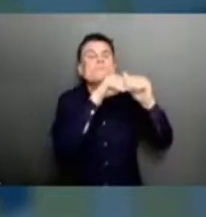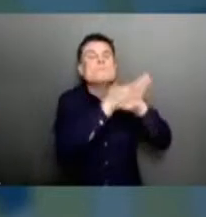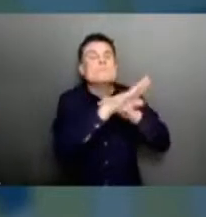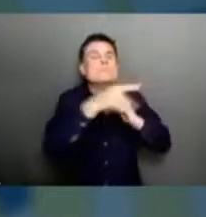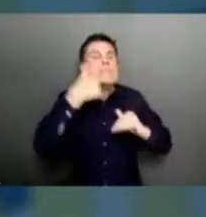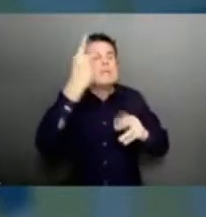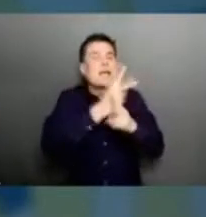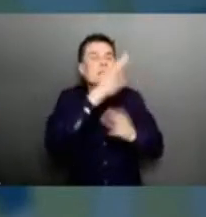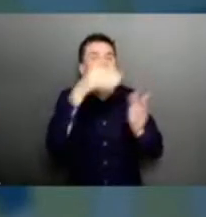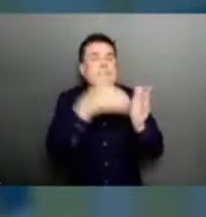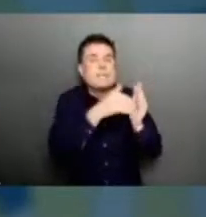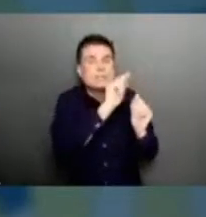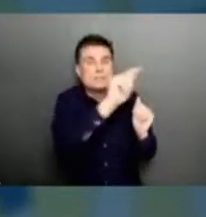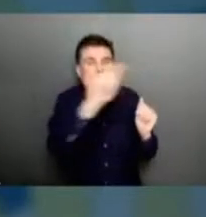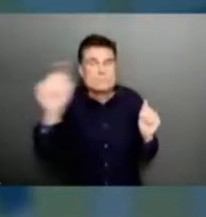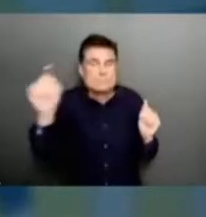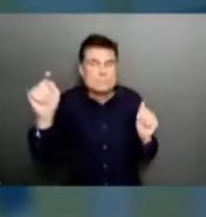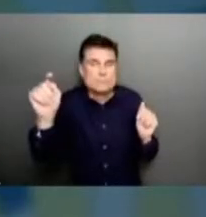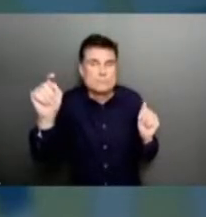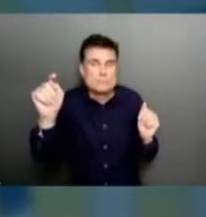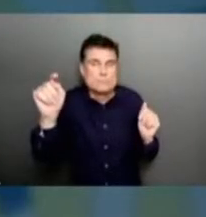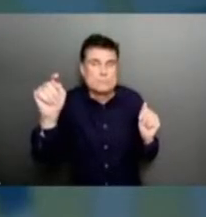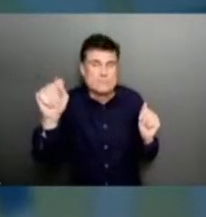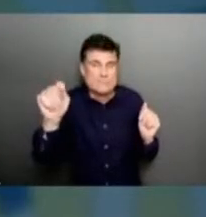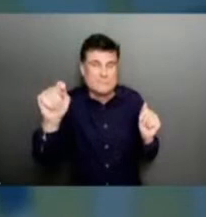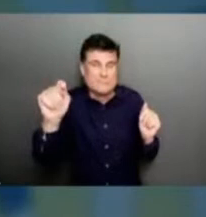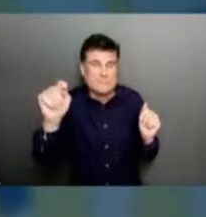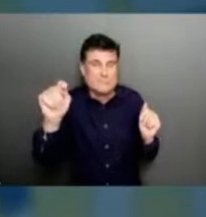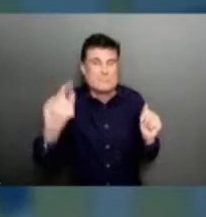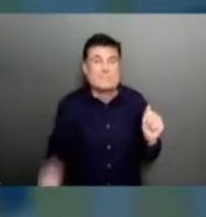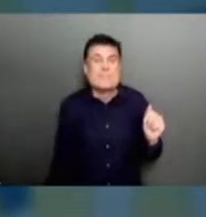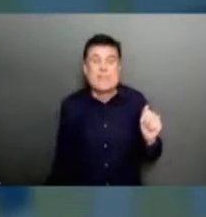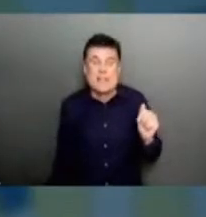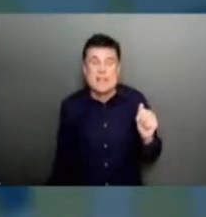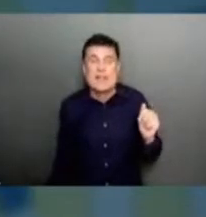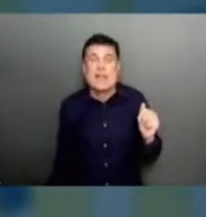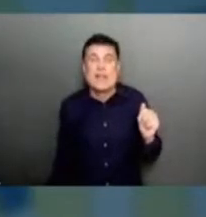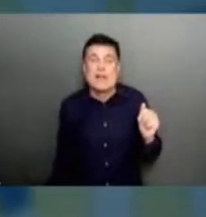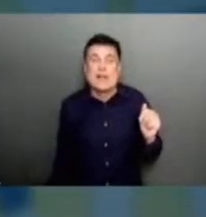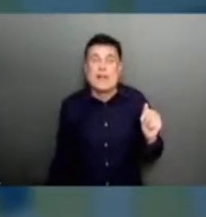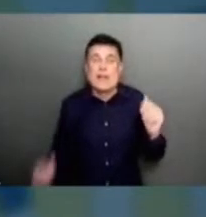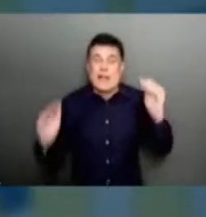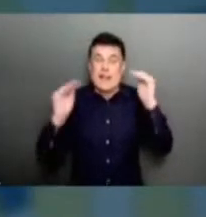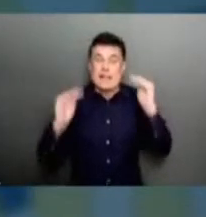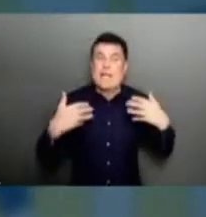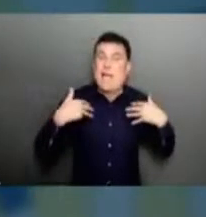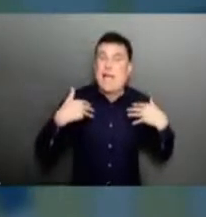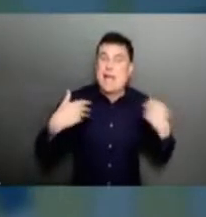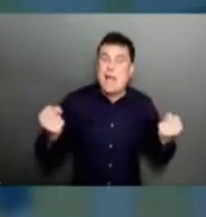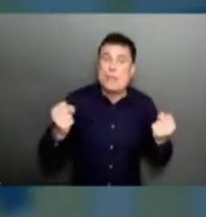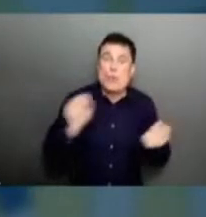12月到2月，也就是2个月里面要给这些人打10万人先打。 So we have identified first